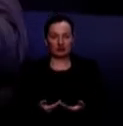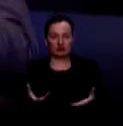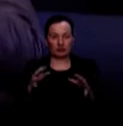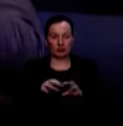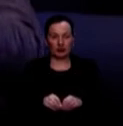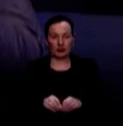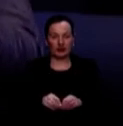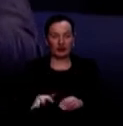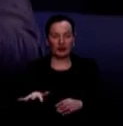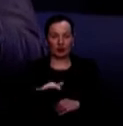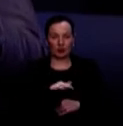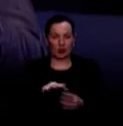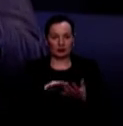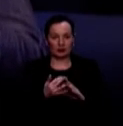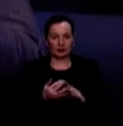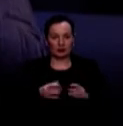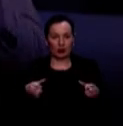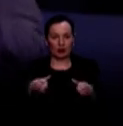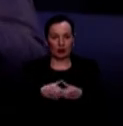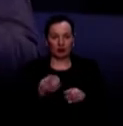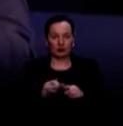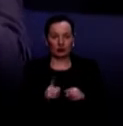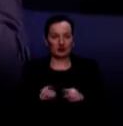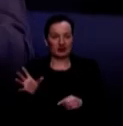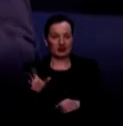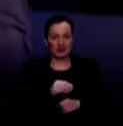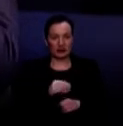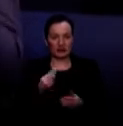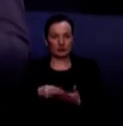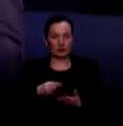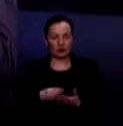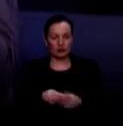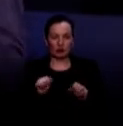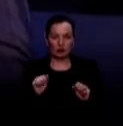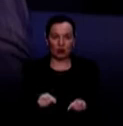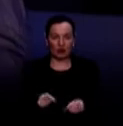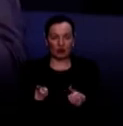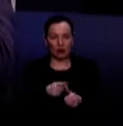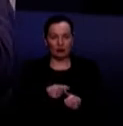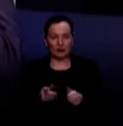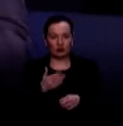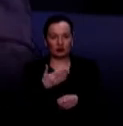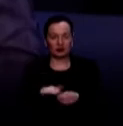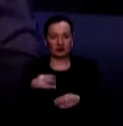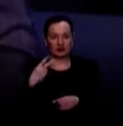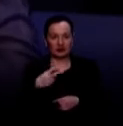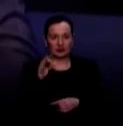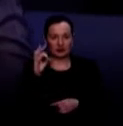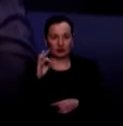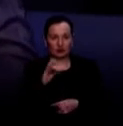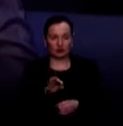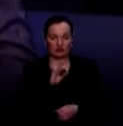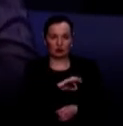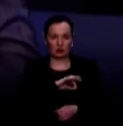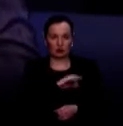то цей весь бюджет мог би, або якась його частина, хоча б 20% спожити крас. На жаль, цього